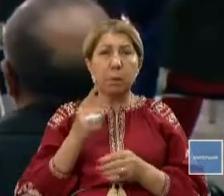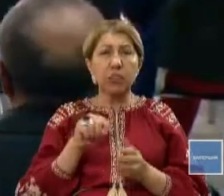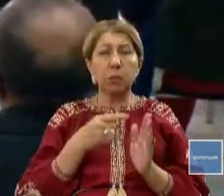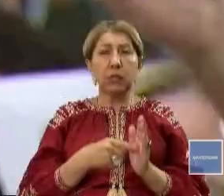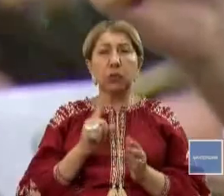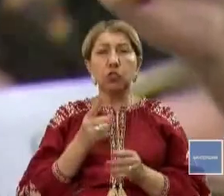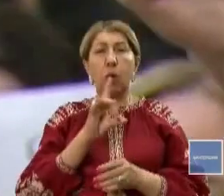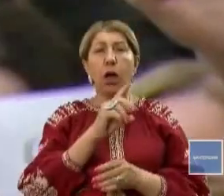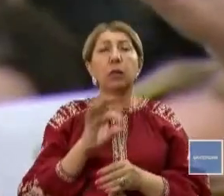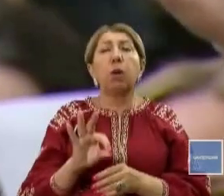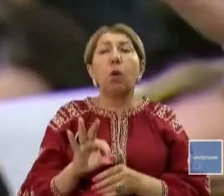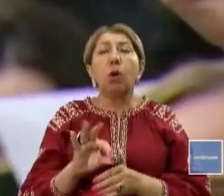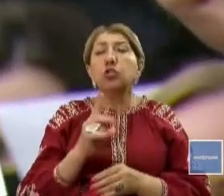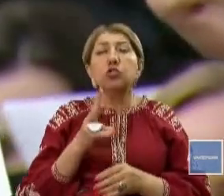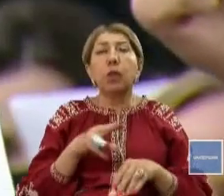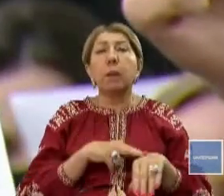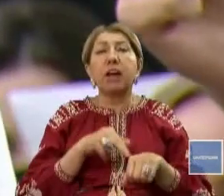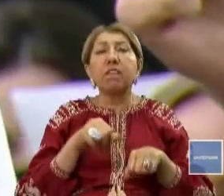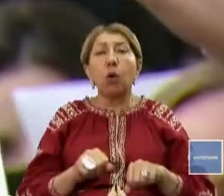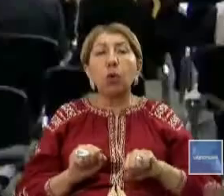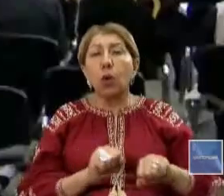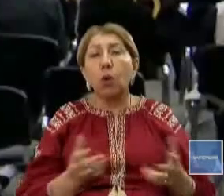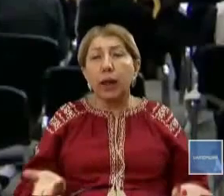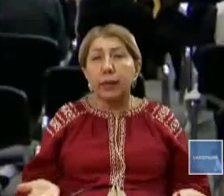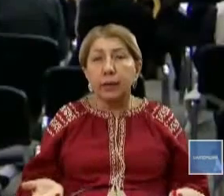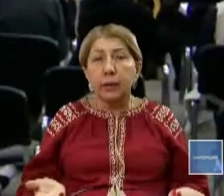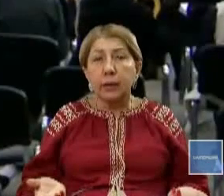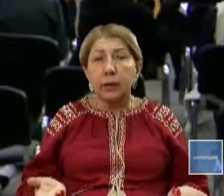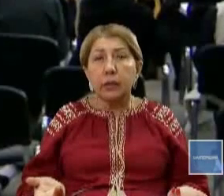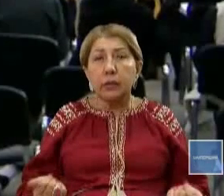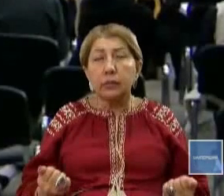чому РНБО, чому не правоохоронні органи.